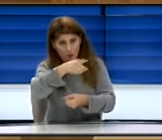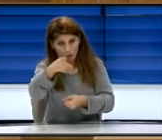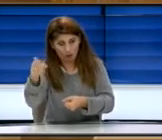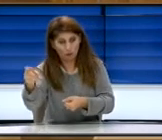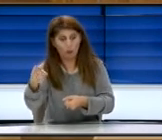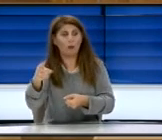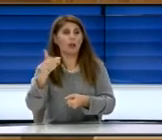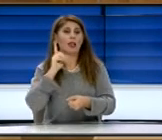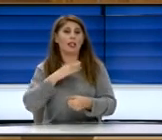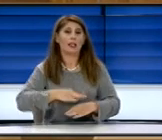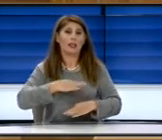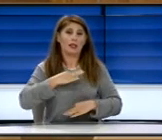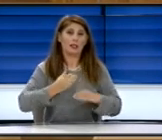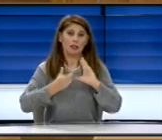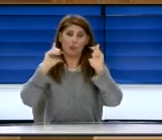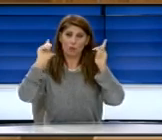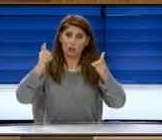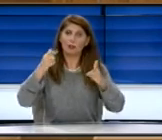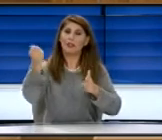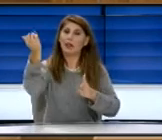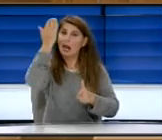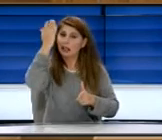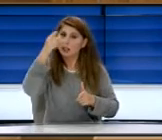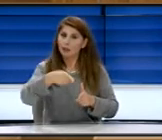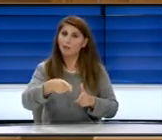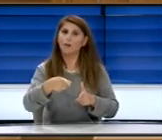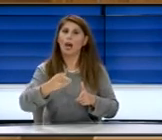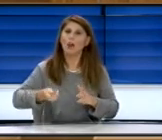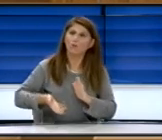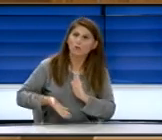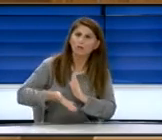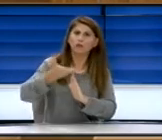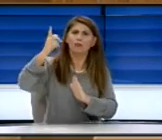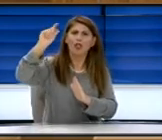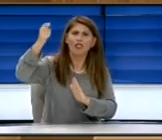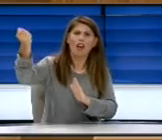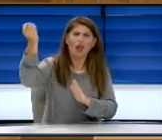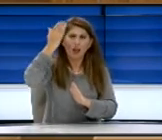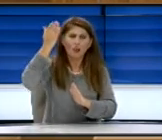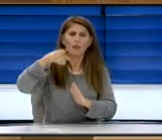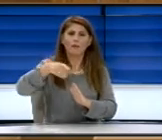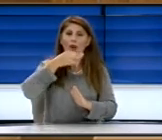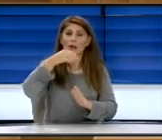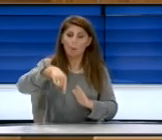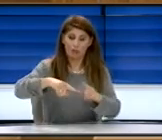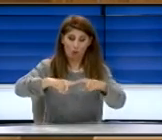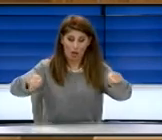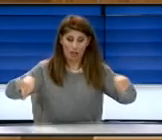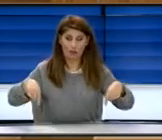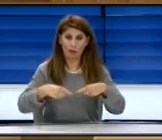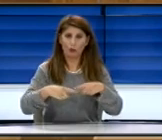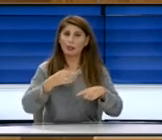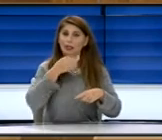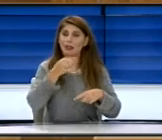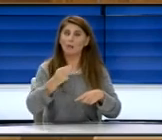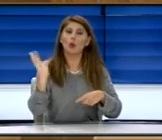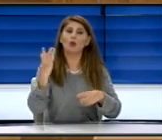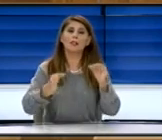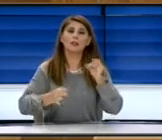και τις ανατιμήσεις, για τους αυξημένους λογαριασμούς ρεύματος, μιλούσαμε σε αυτή εδώ την αίθουσα